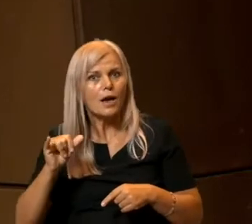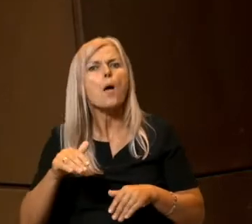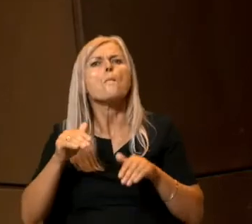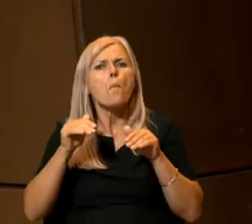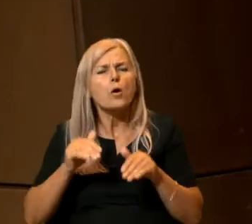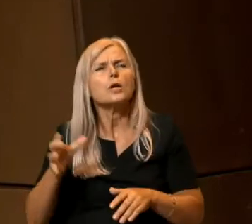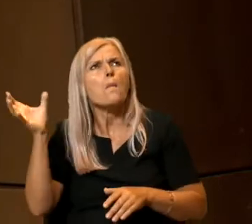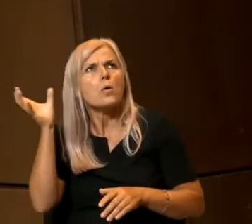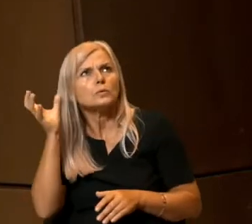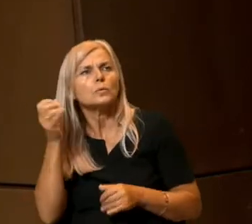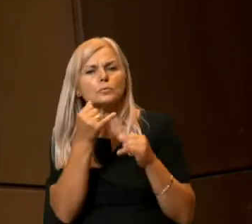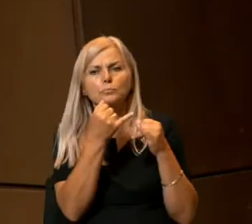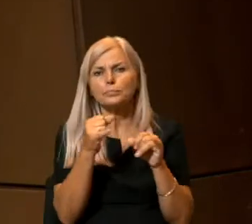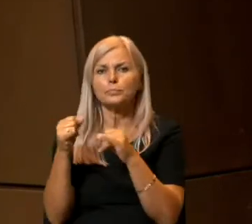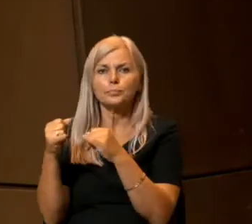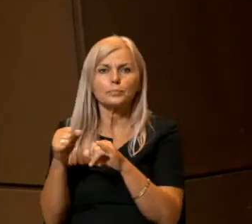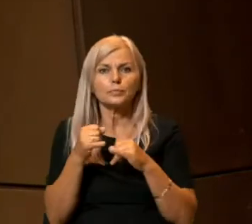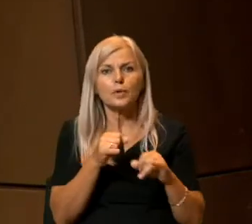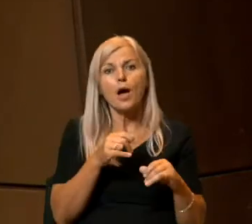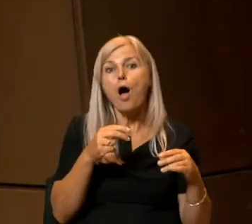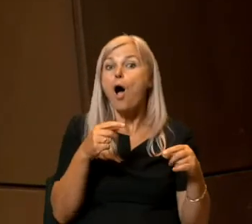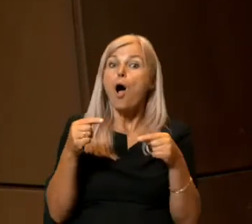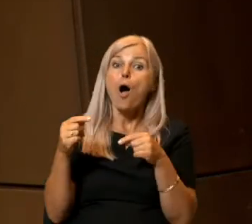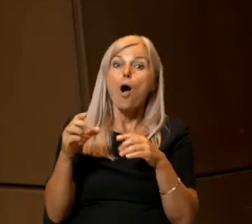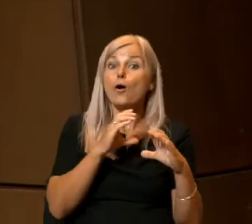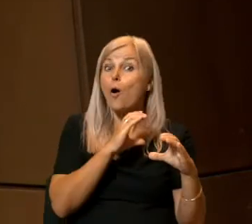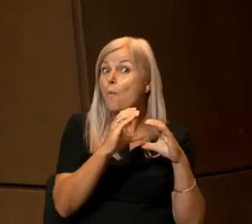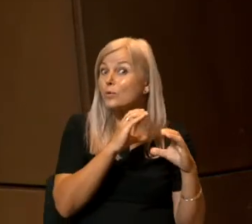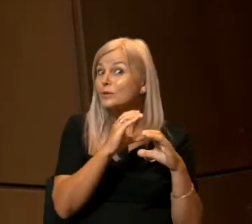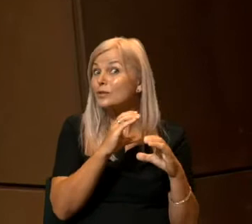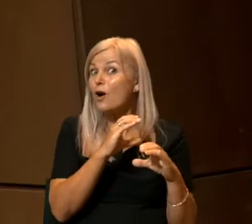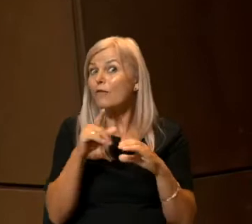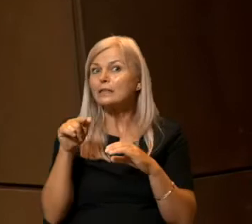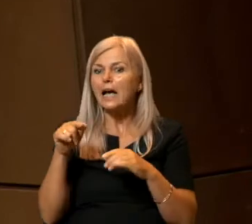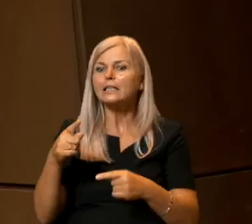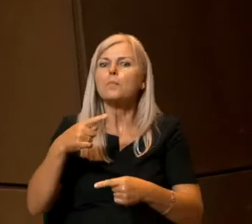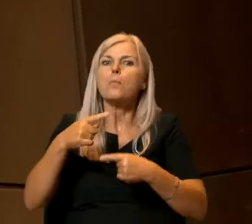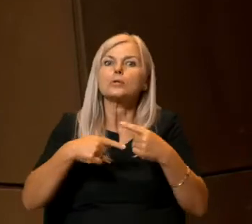sobą komunikować i proces ten przemienia